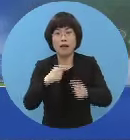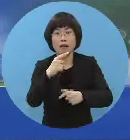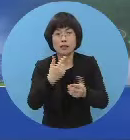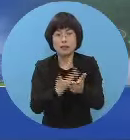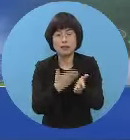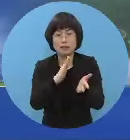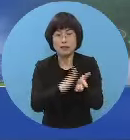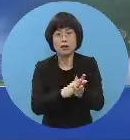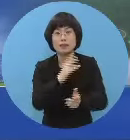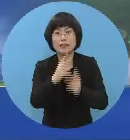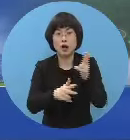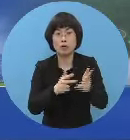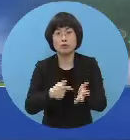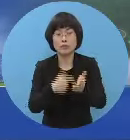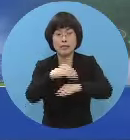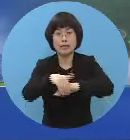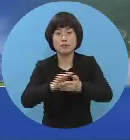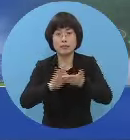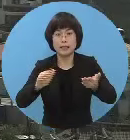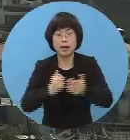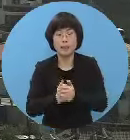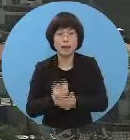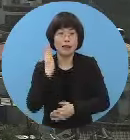대한 생활 여건 개선 사업이 추진됩니다.